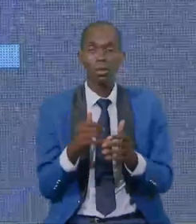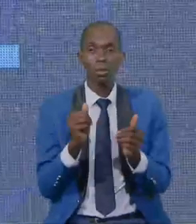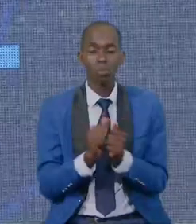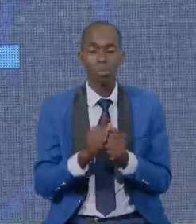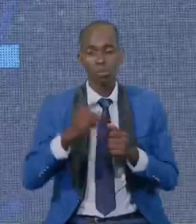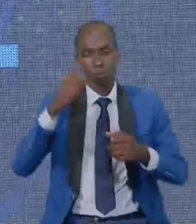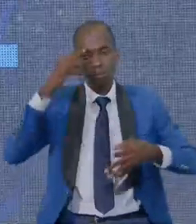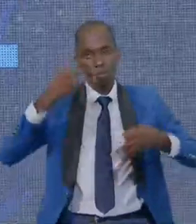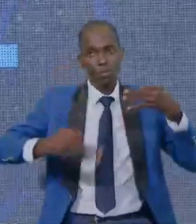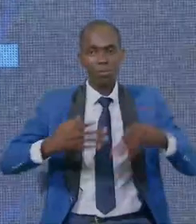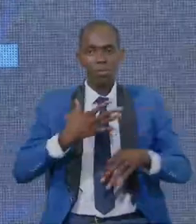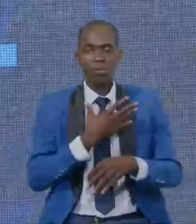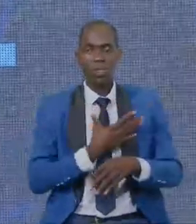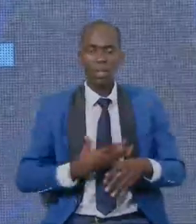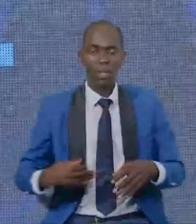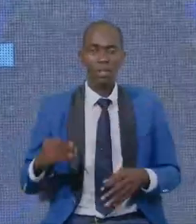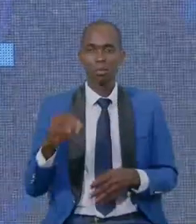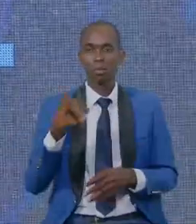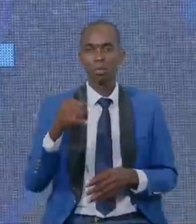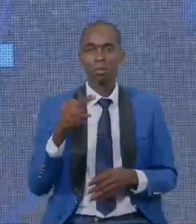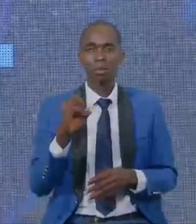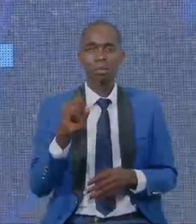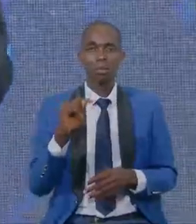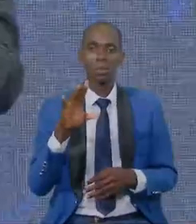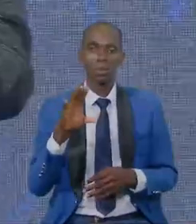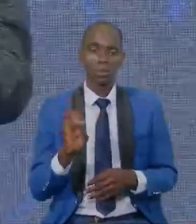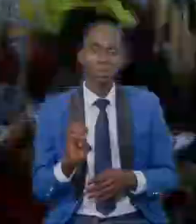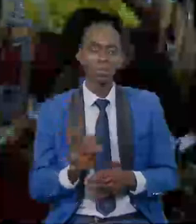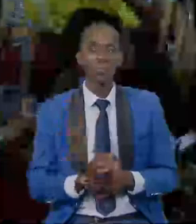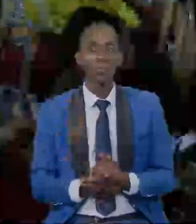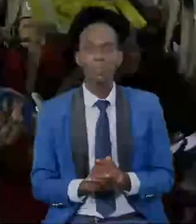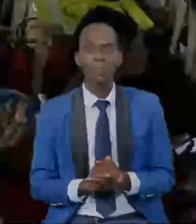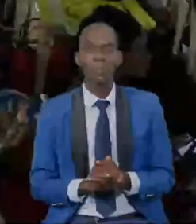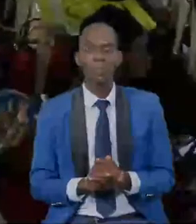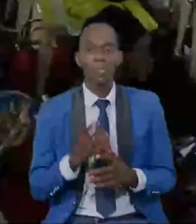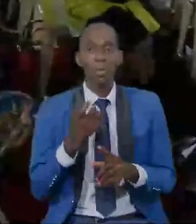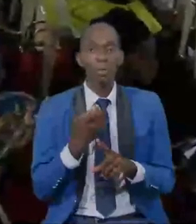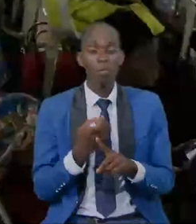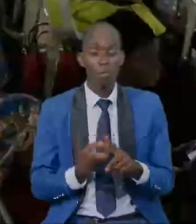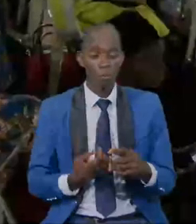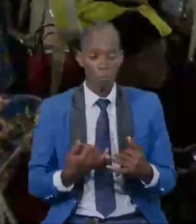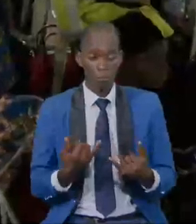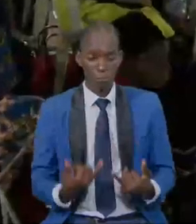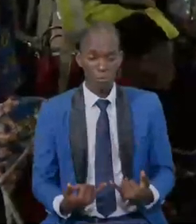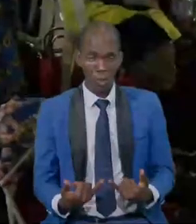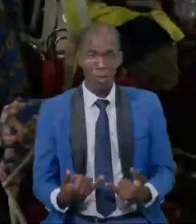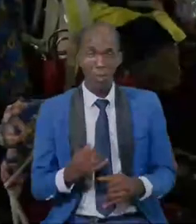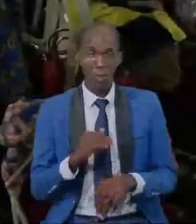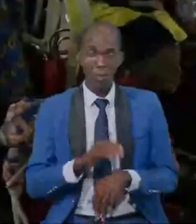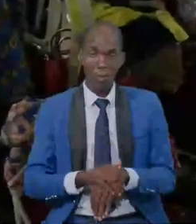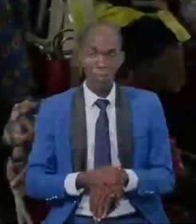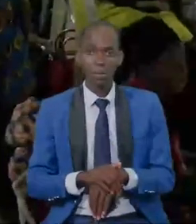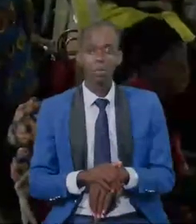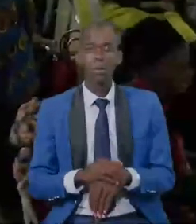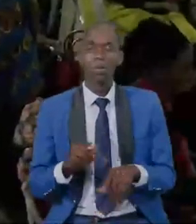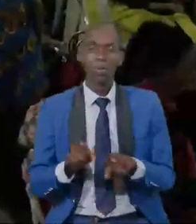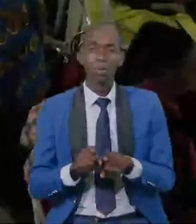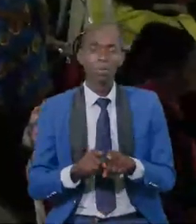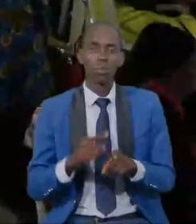Et le soutenir par le droit et par la justice. From henceforth, even forever.